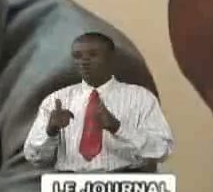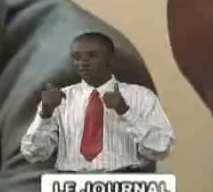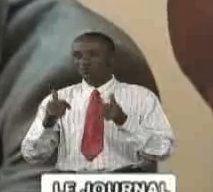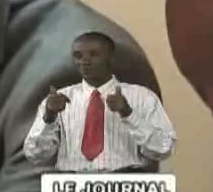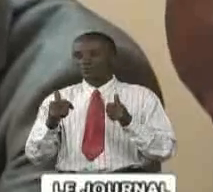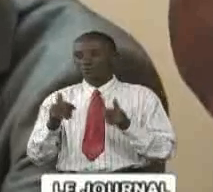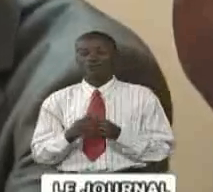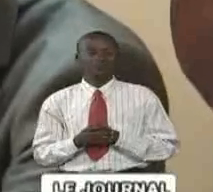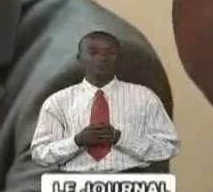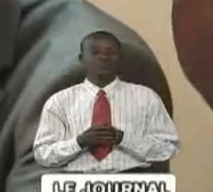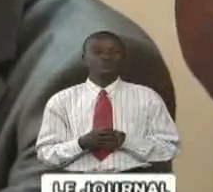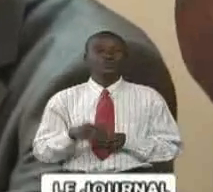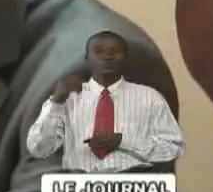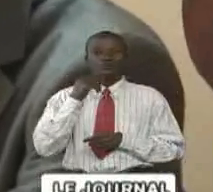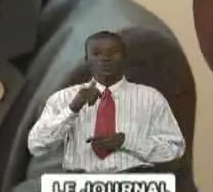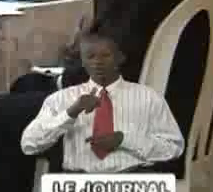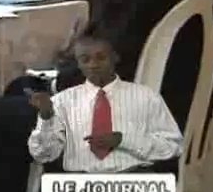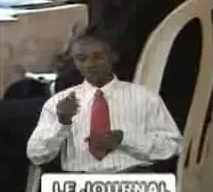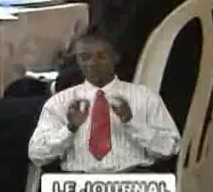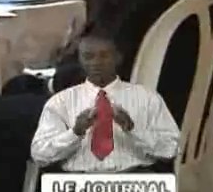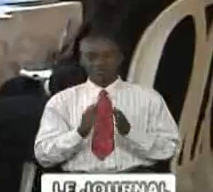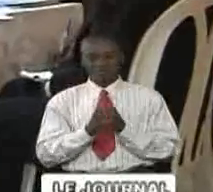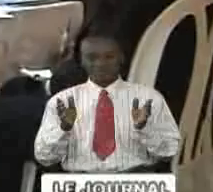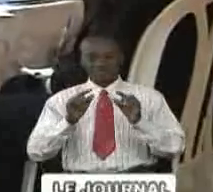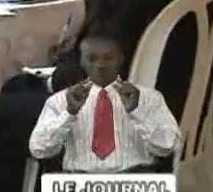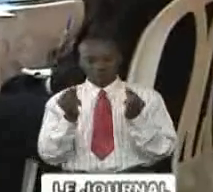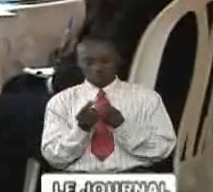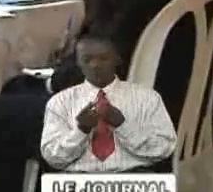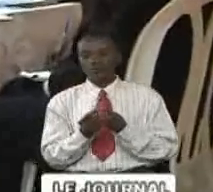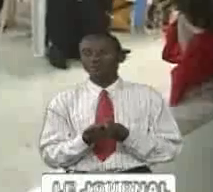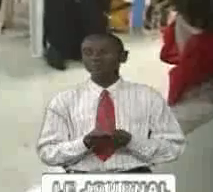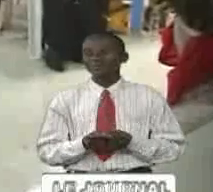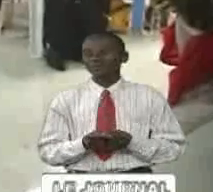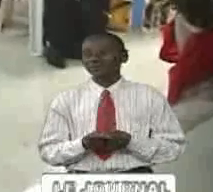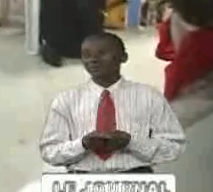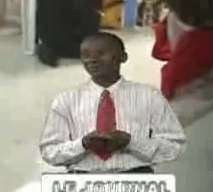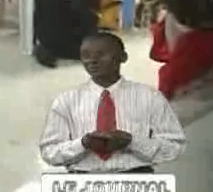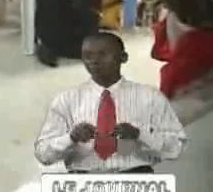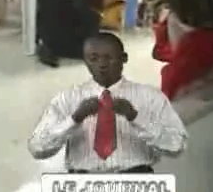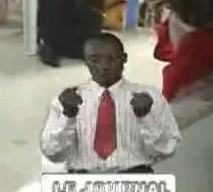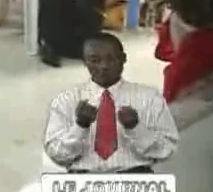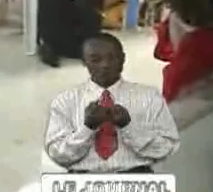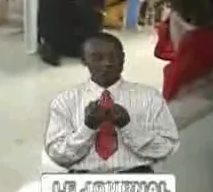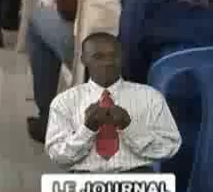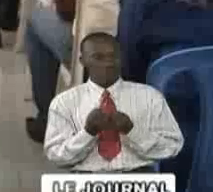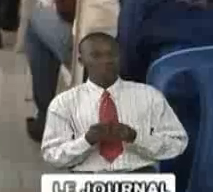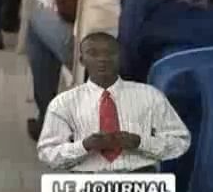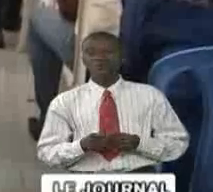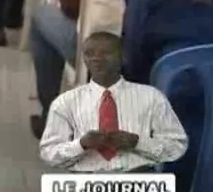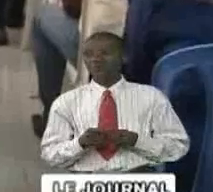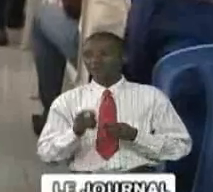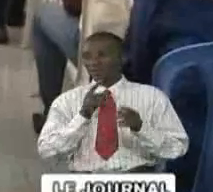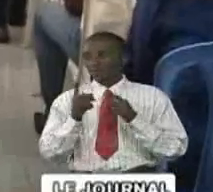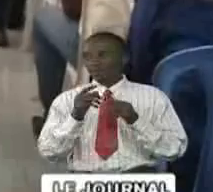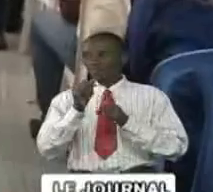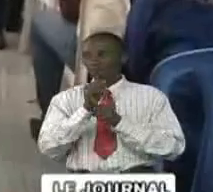docteur Mankoy Badjoki, secrétaire général national du CINAMED, a planché sur l'historique de cette structure et